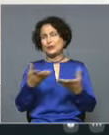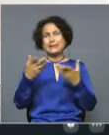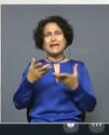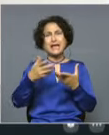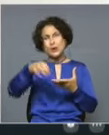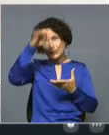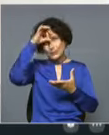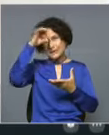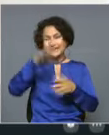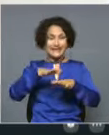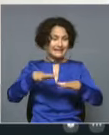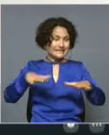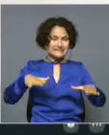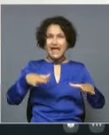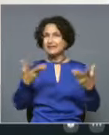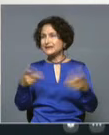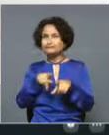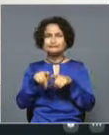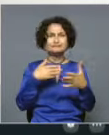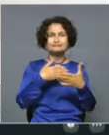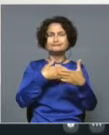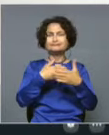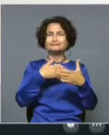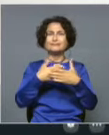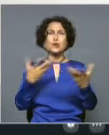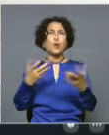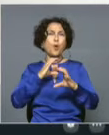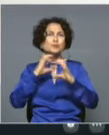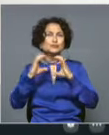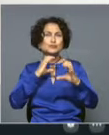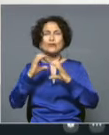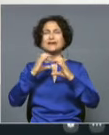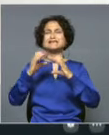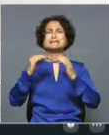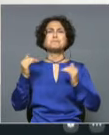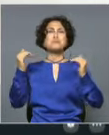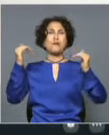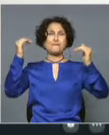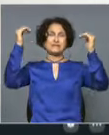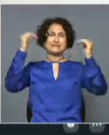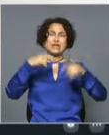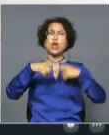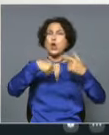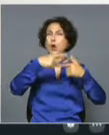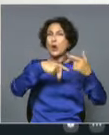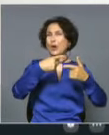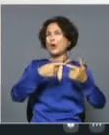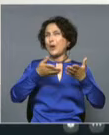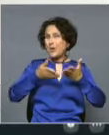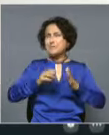нямат друг начин за общуване с своите по-възрастни роднини в България, баби,